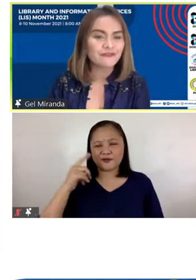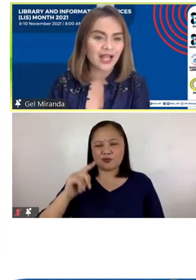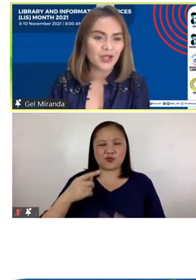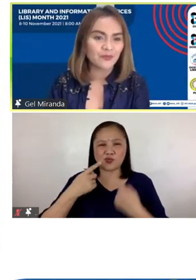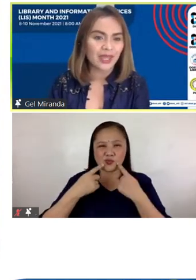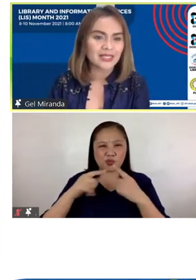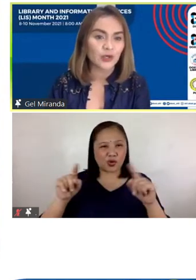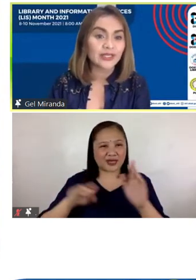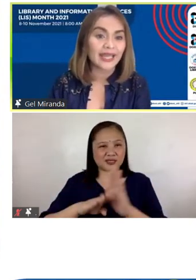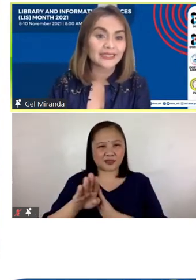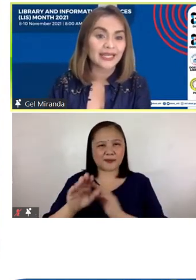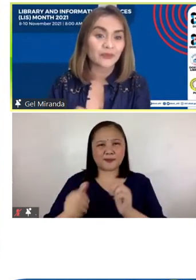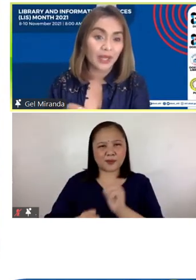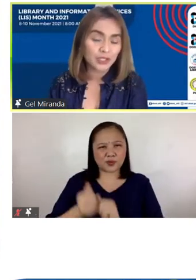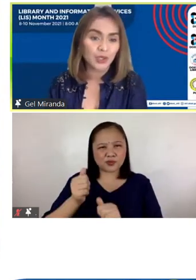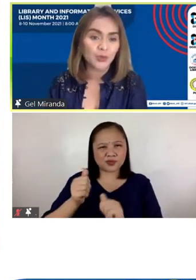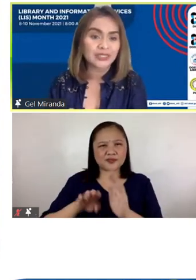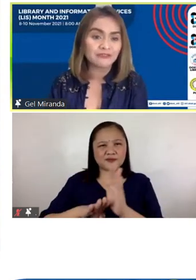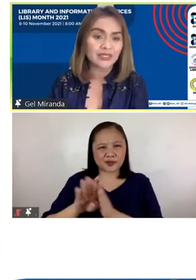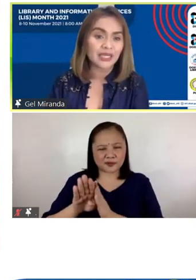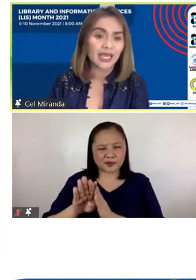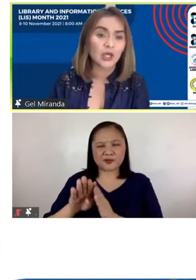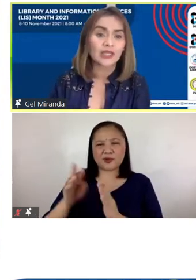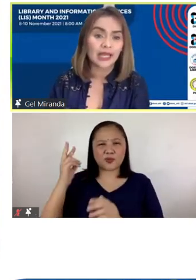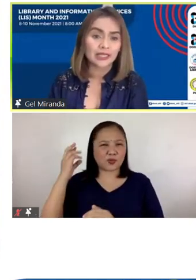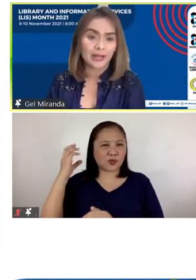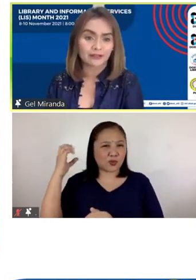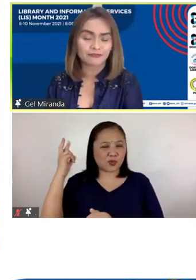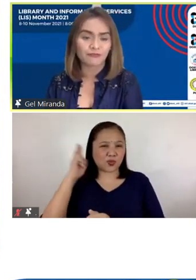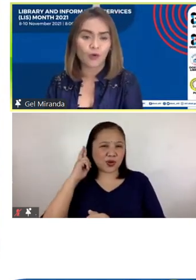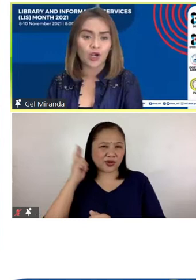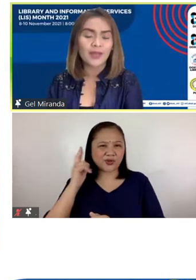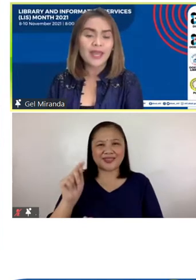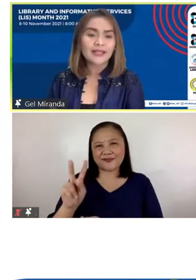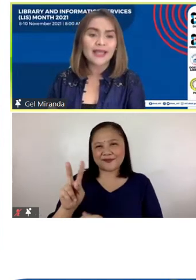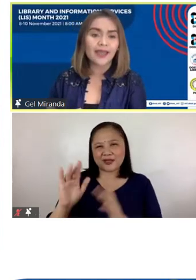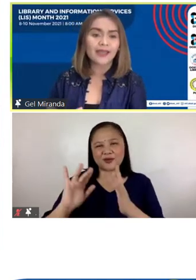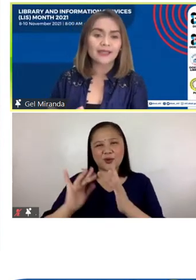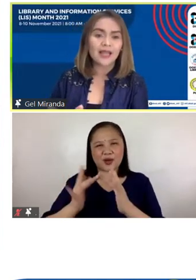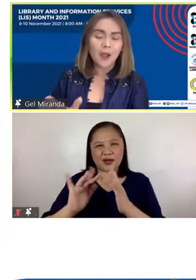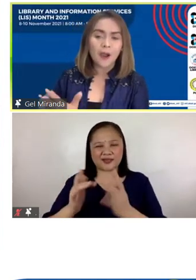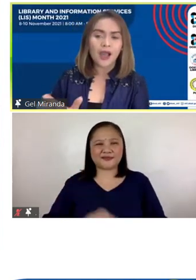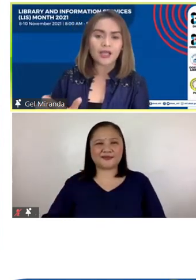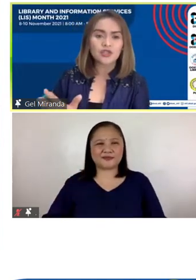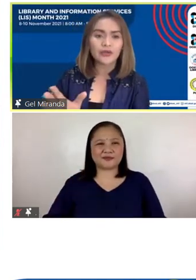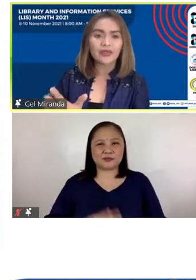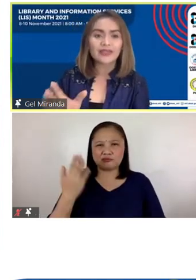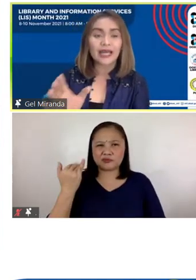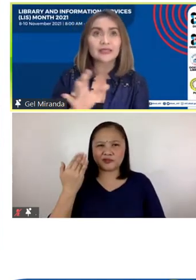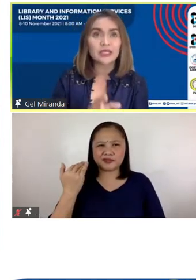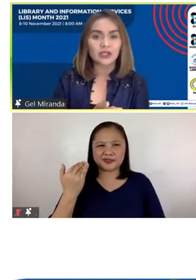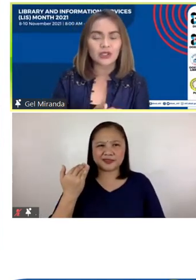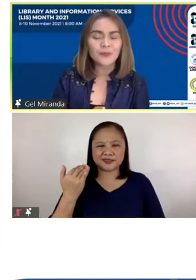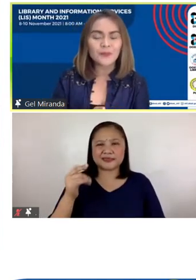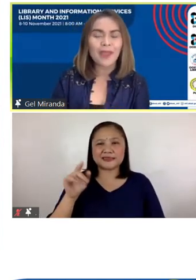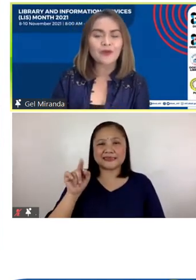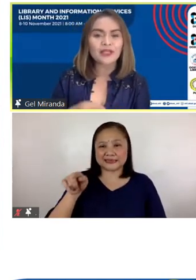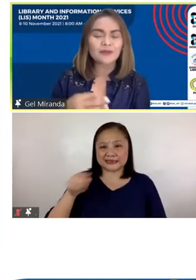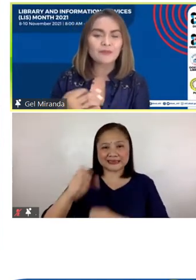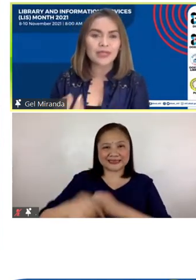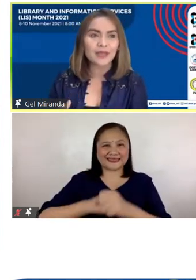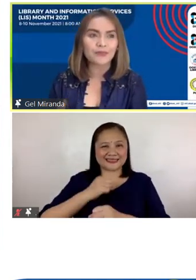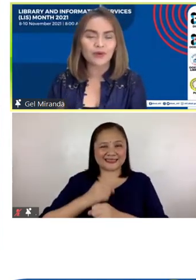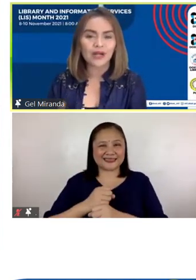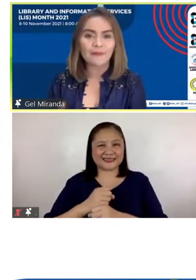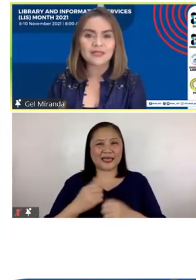Most Development-Oriented Radio, TV, and Online Platform. Dahil during that year, meron